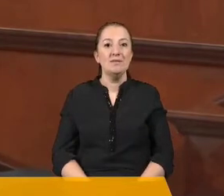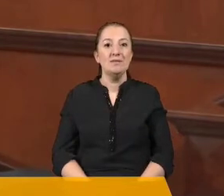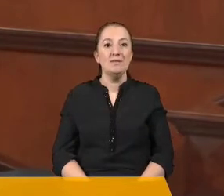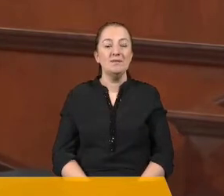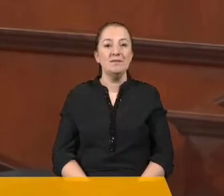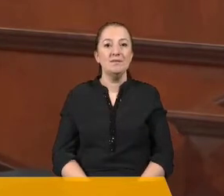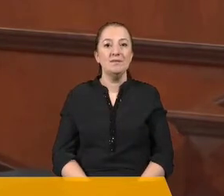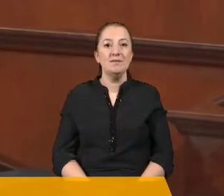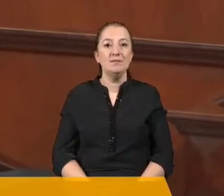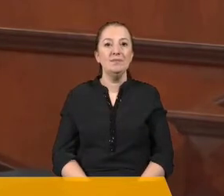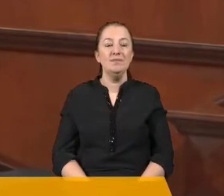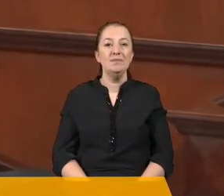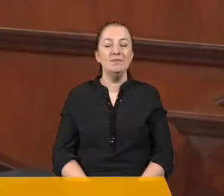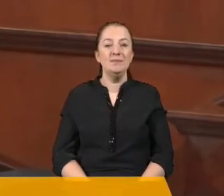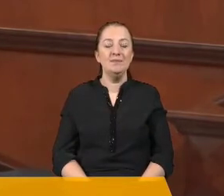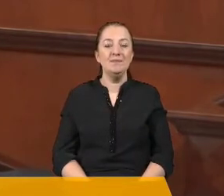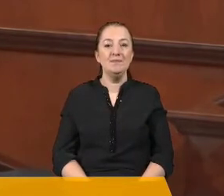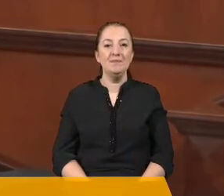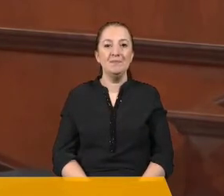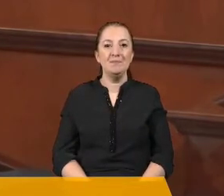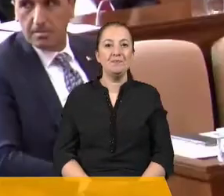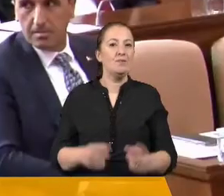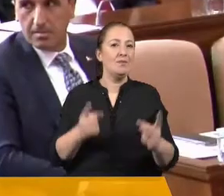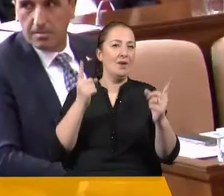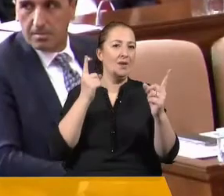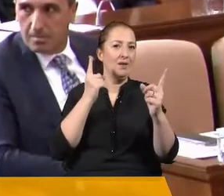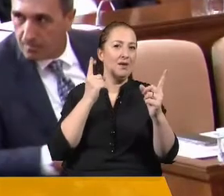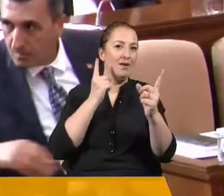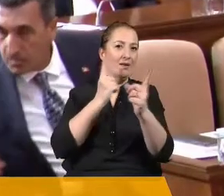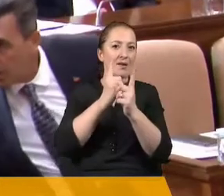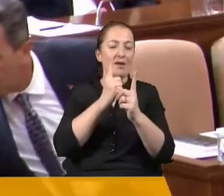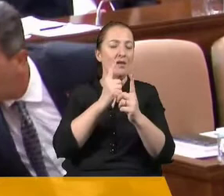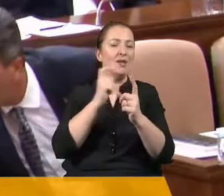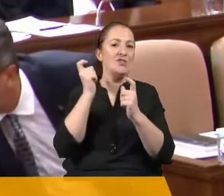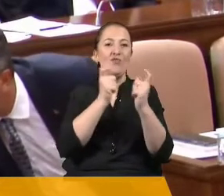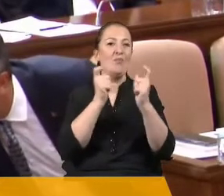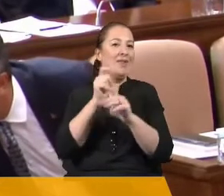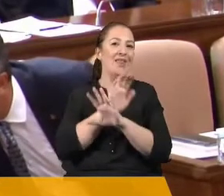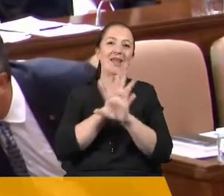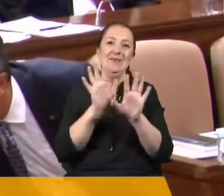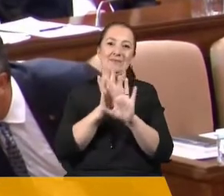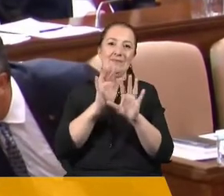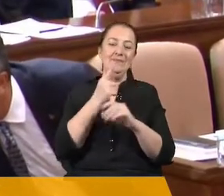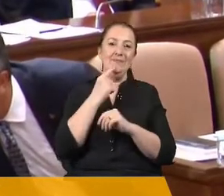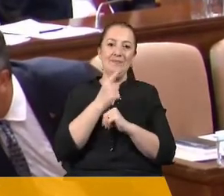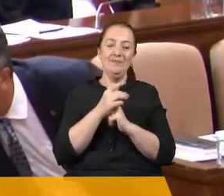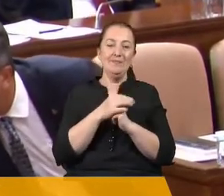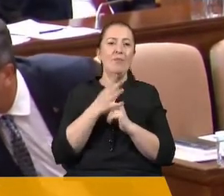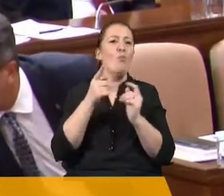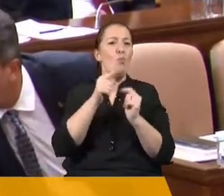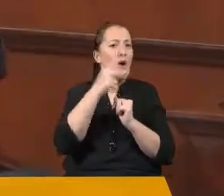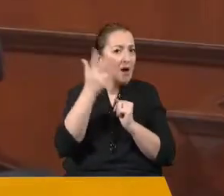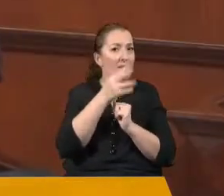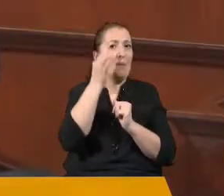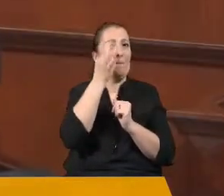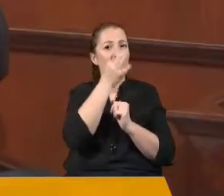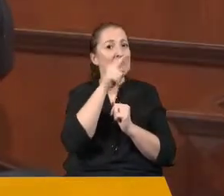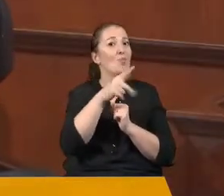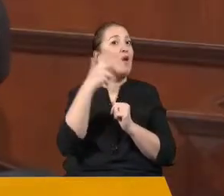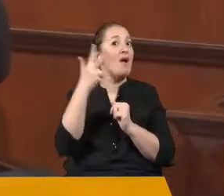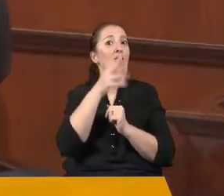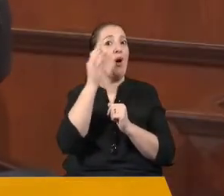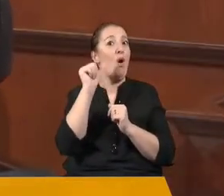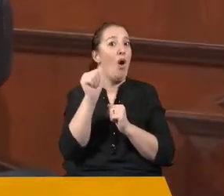Evet arkadaşlar karşılıklı değil lütfen. Ya bu kadar bakın bu kadar basit, bu kadar önemli, bu kadar